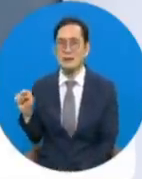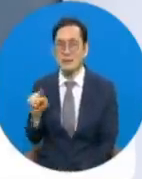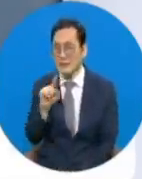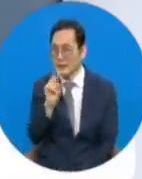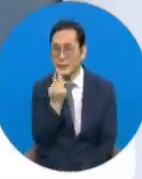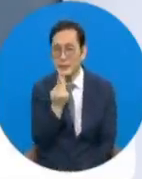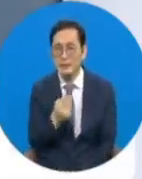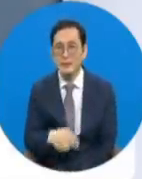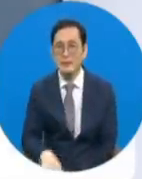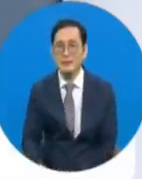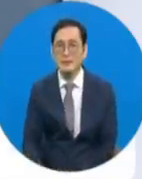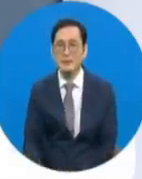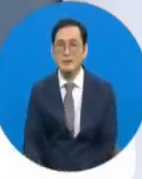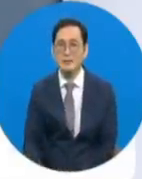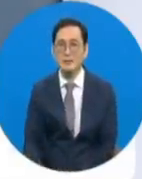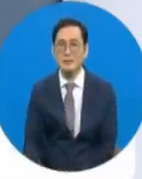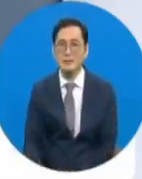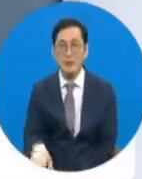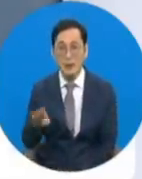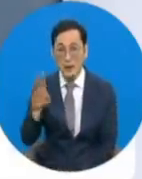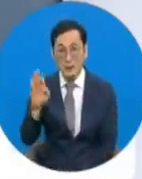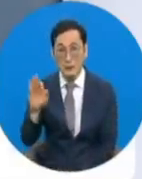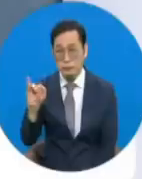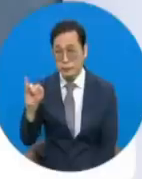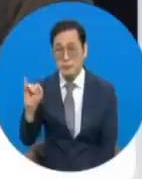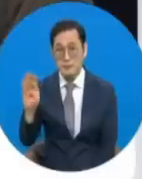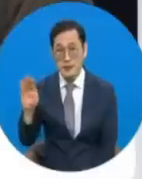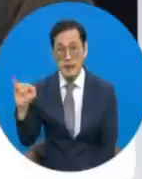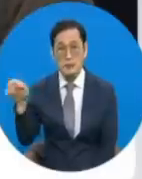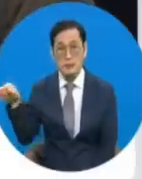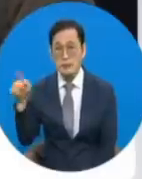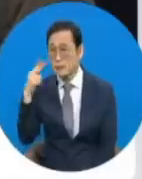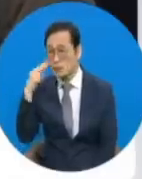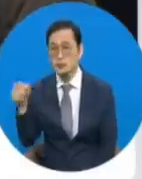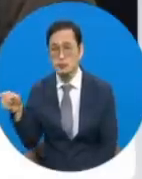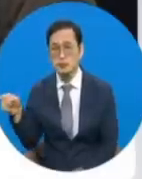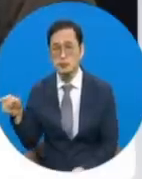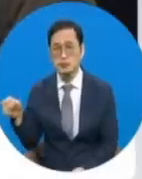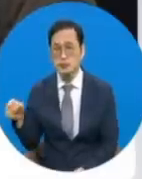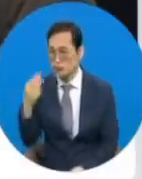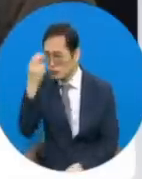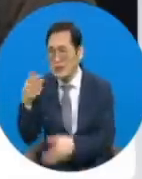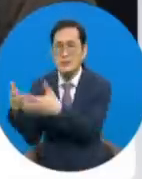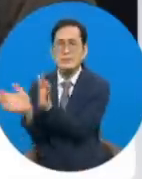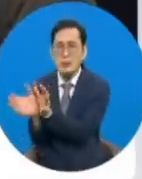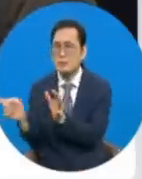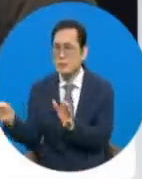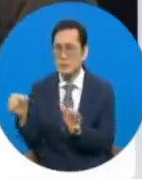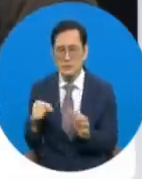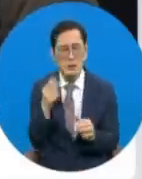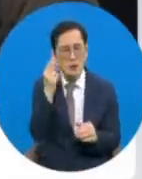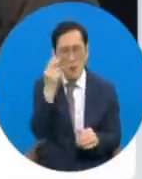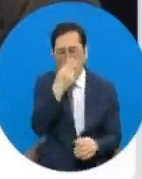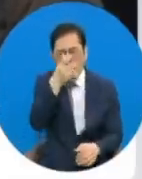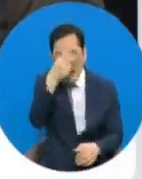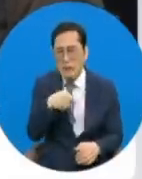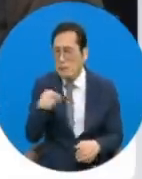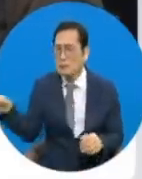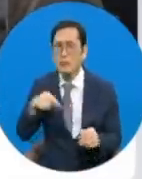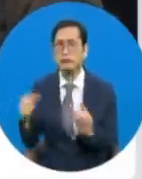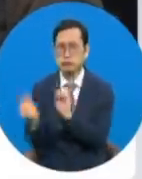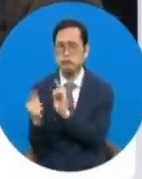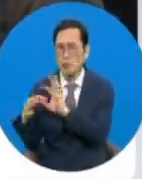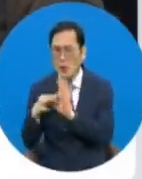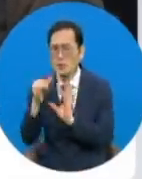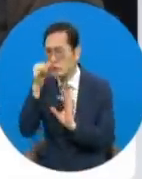수사기관이 FBI를 가서 공개적으로 만남을 갖고 또 거기에 대한 협조를 요청할 수도 있는 것이고요. 대한민국의 검찰총장뿐 아니라 그